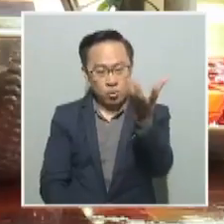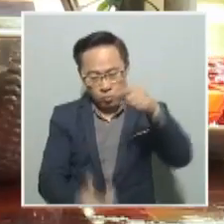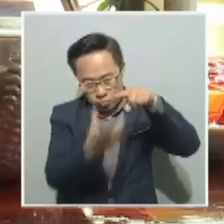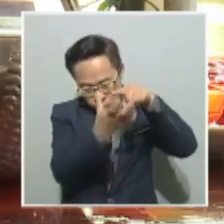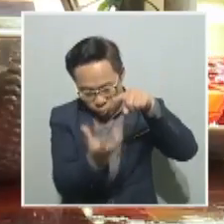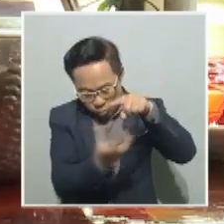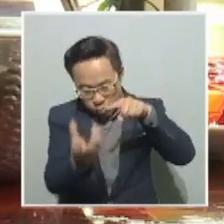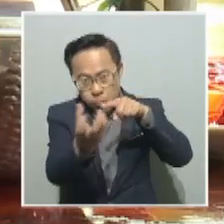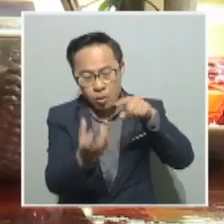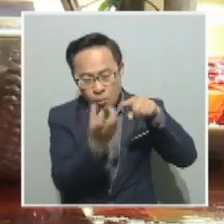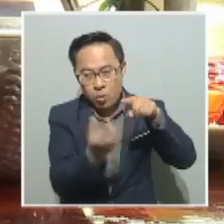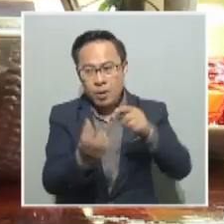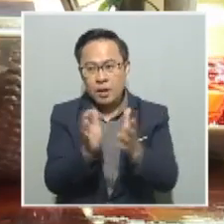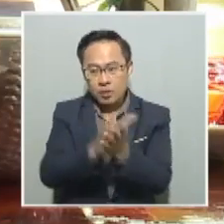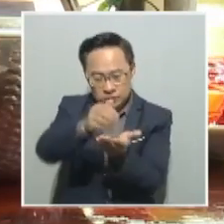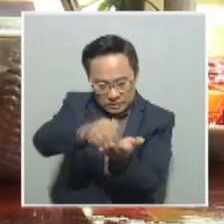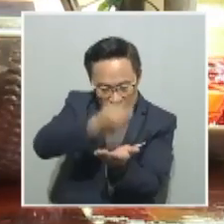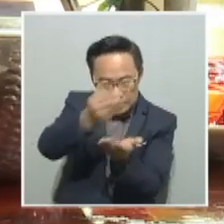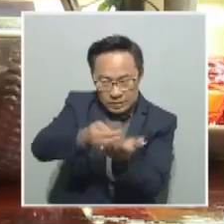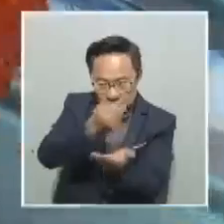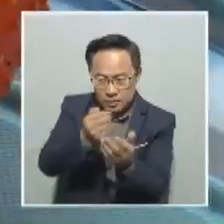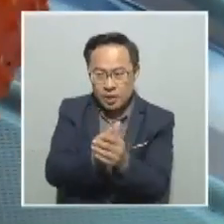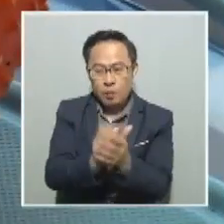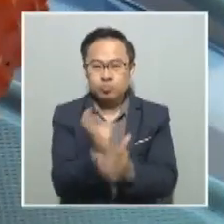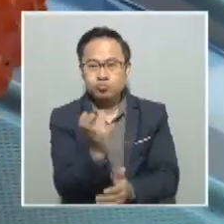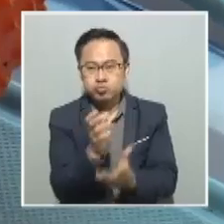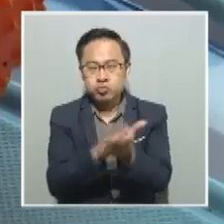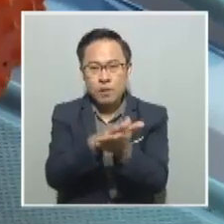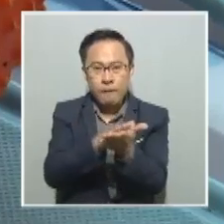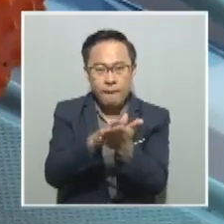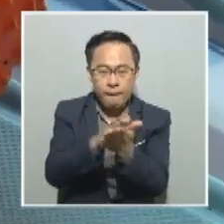ก่ชายเยื่อมายีปั่น